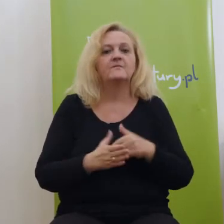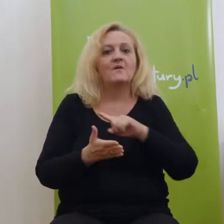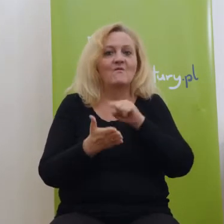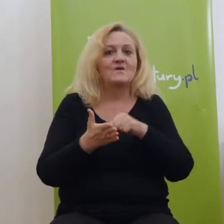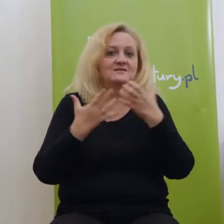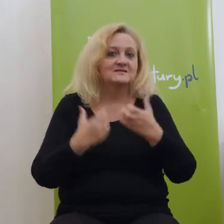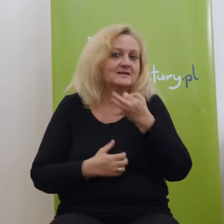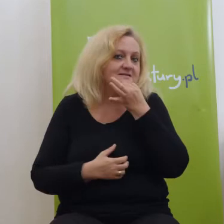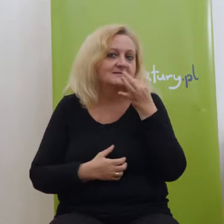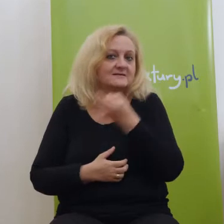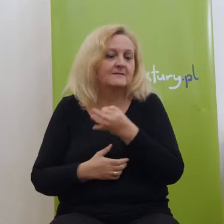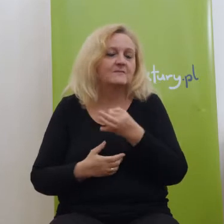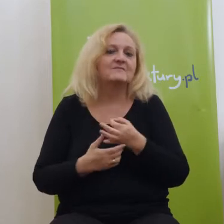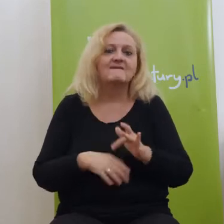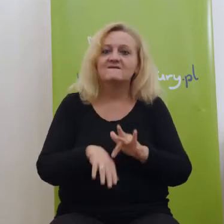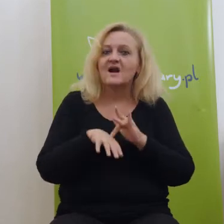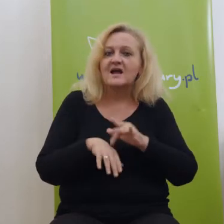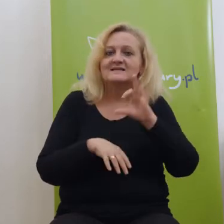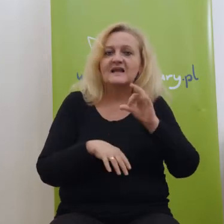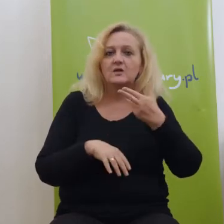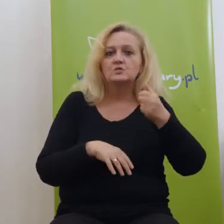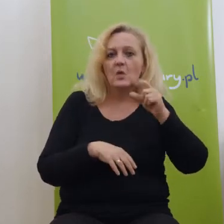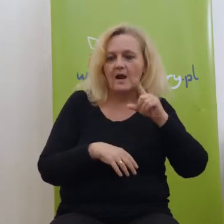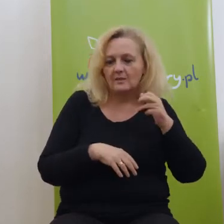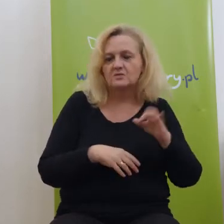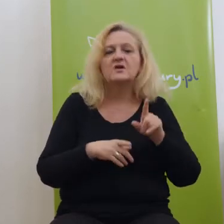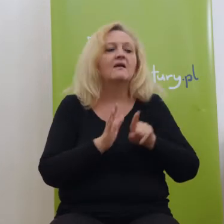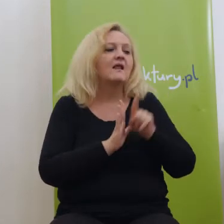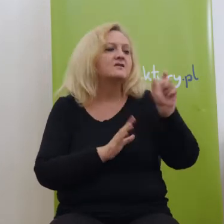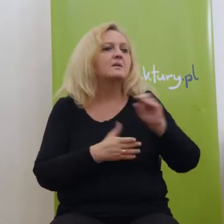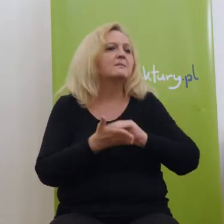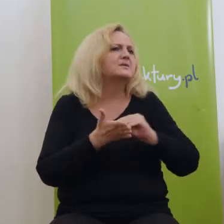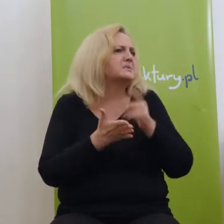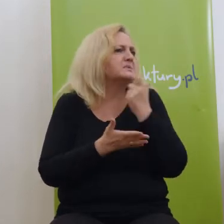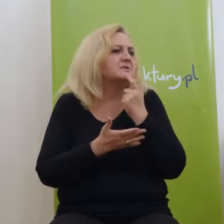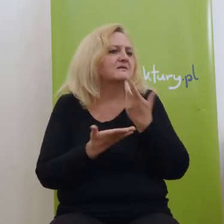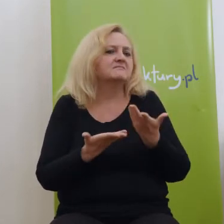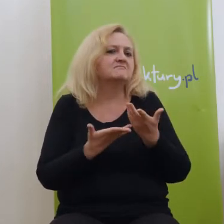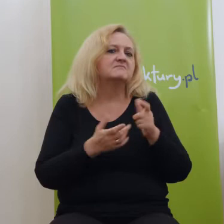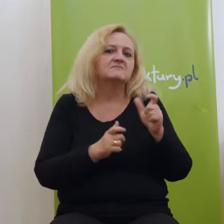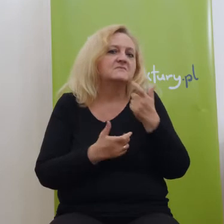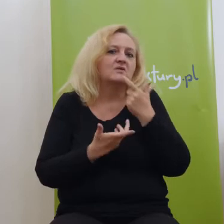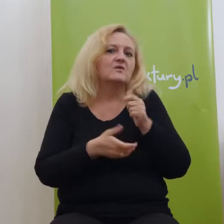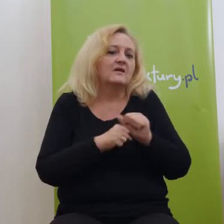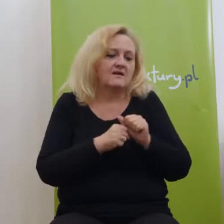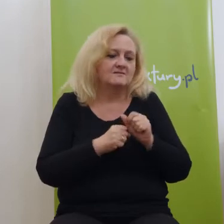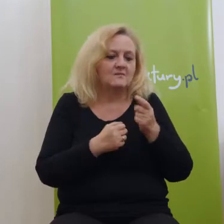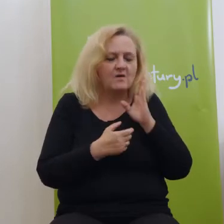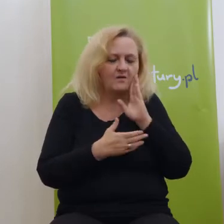chciałam zapytać Cię o tę sensualność i o to, czym jest dla Ciebie właśnie pisanie. Czy jest właśnie takim aktem